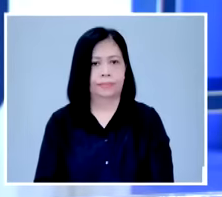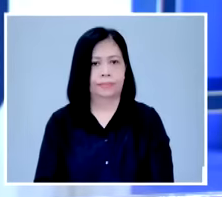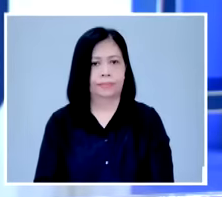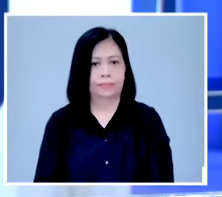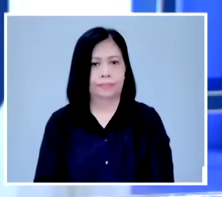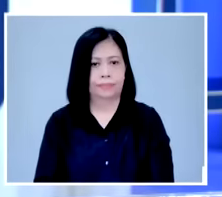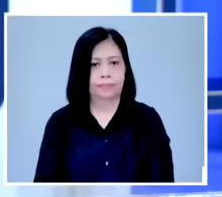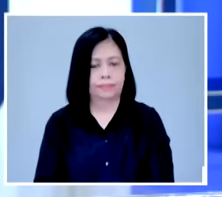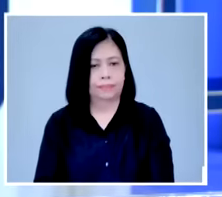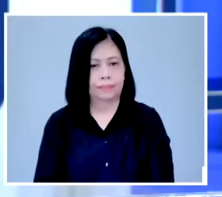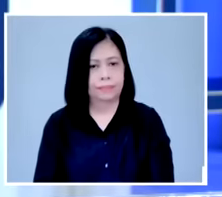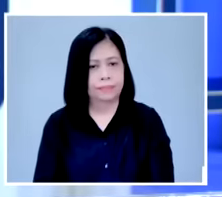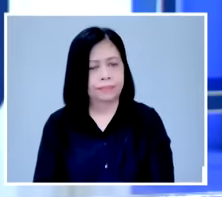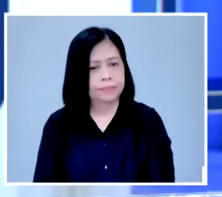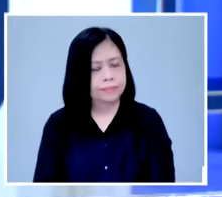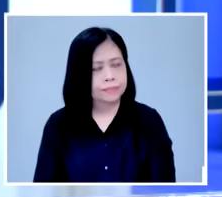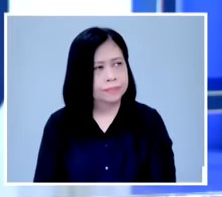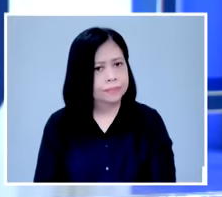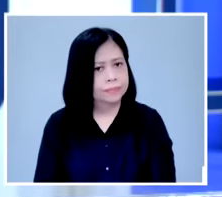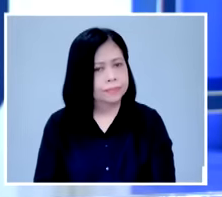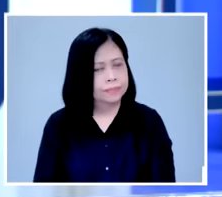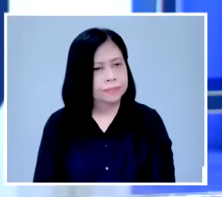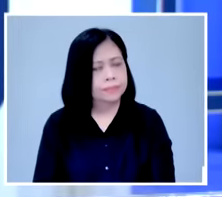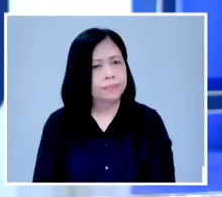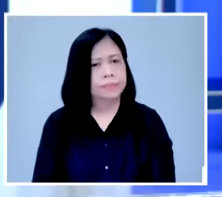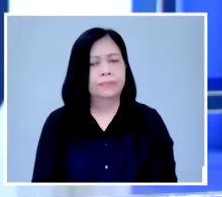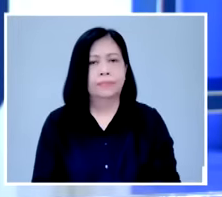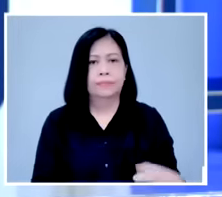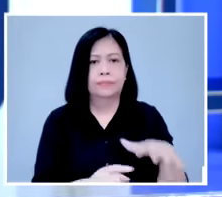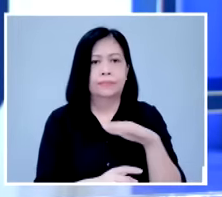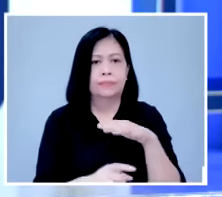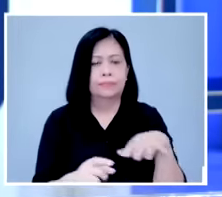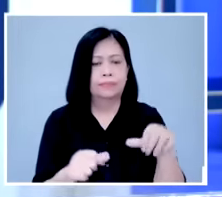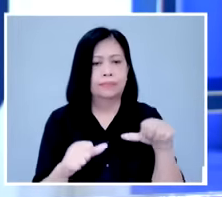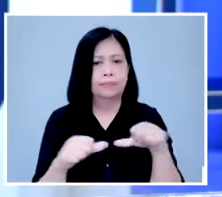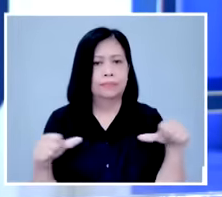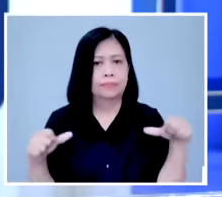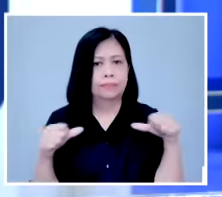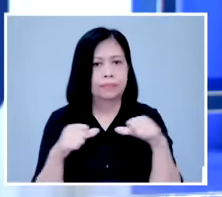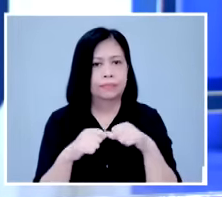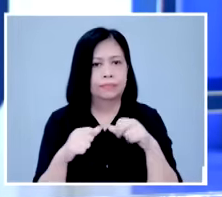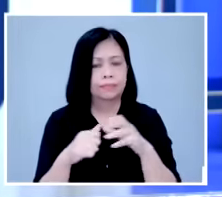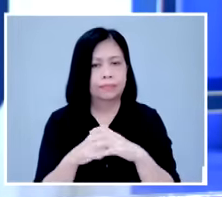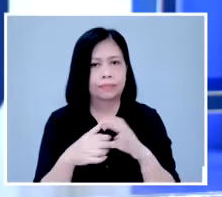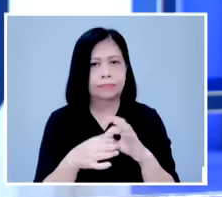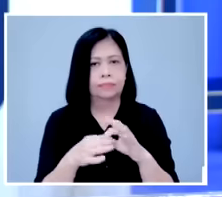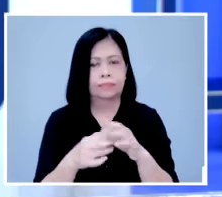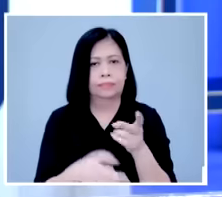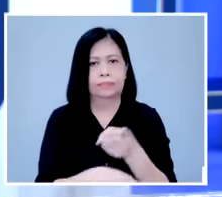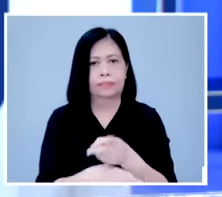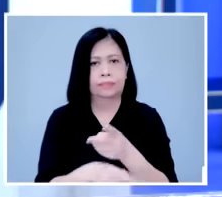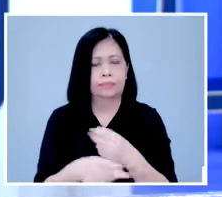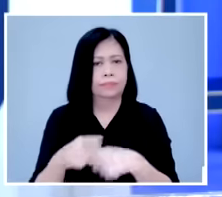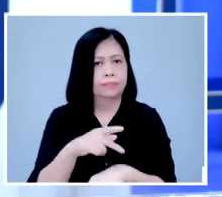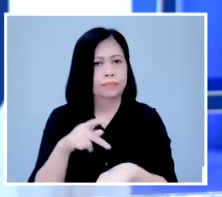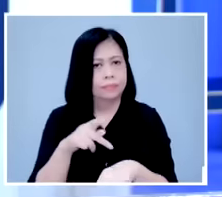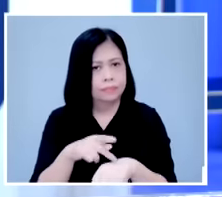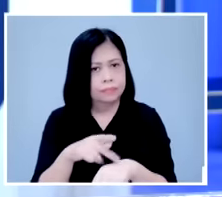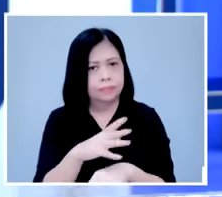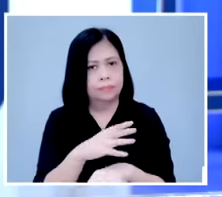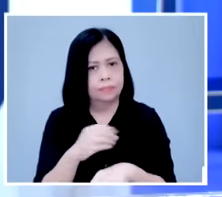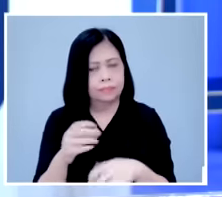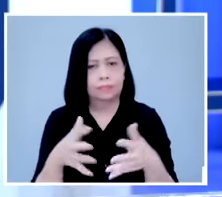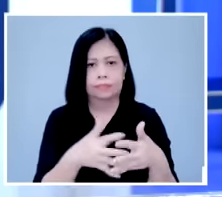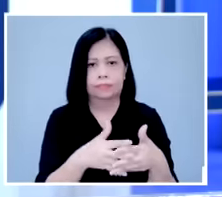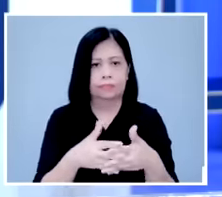Dalawang Chinese warship ang nakitang umaaligid sa activity area ng Joint Maritime Patrol ng Pilipinas at